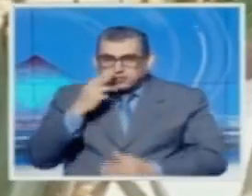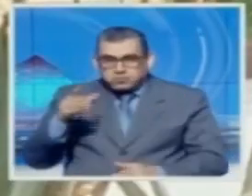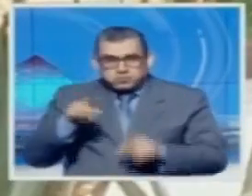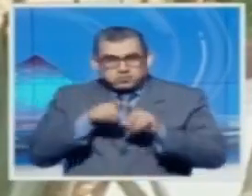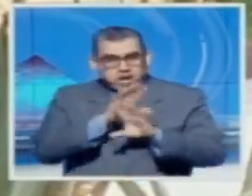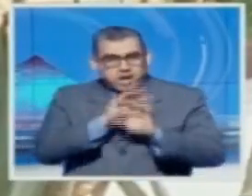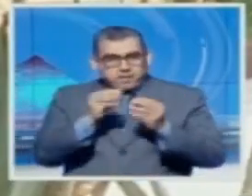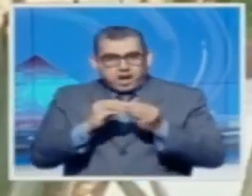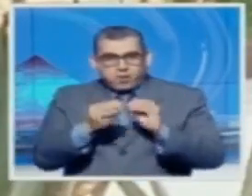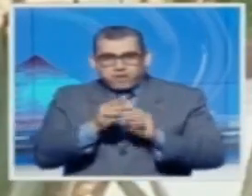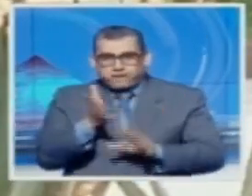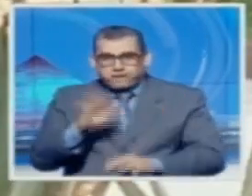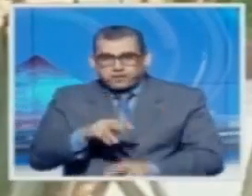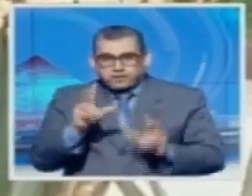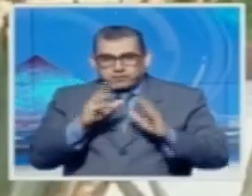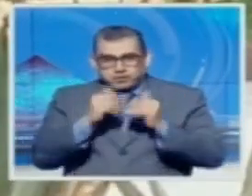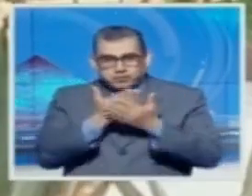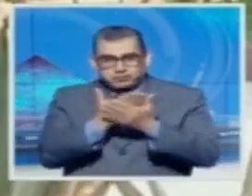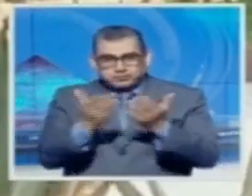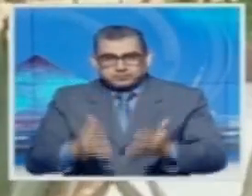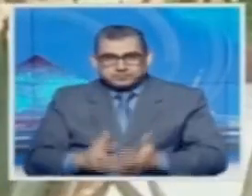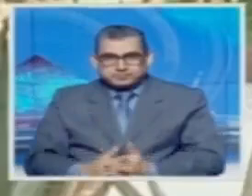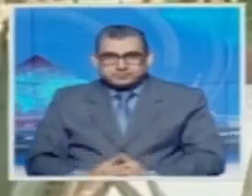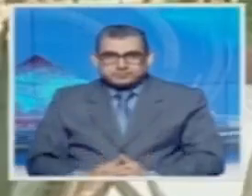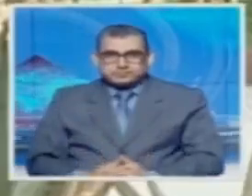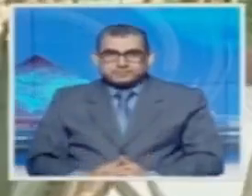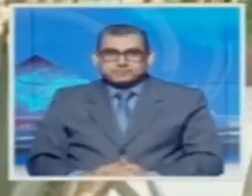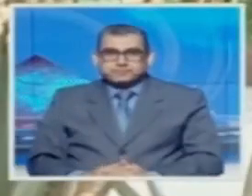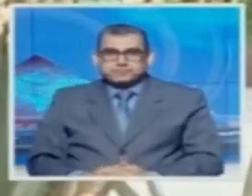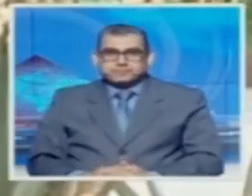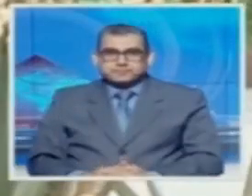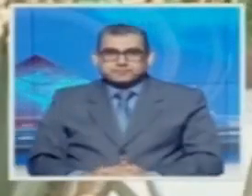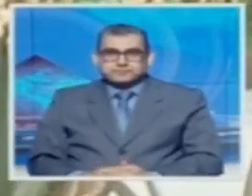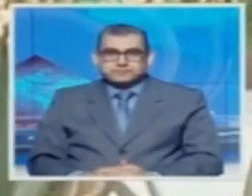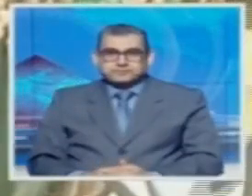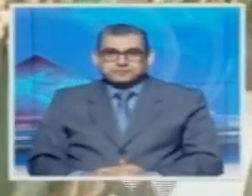بكافة أنواعها. من حديقة الأسماك، محمد عبد الصبور، التلفزيون المصري.